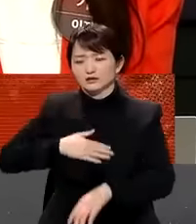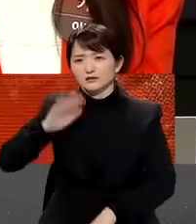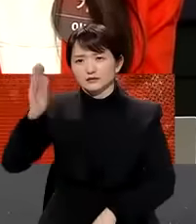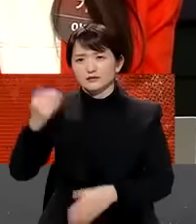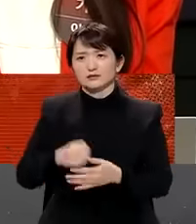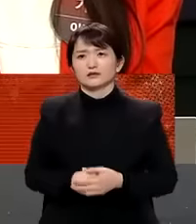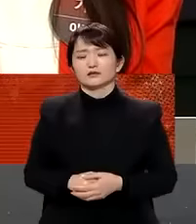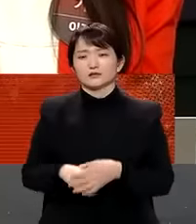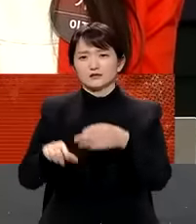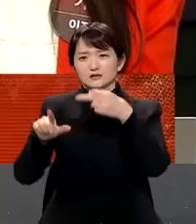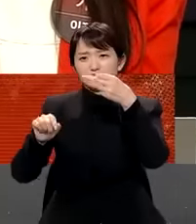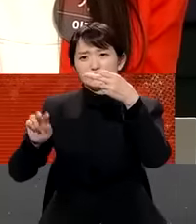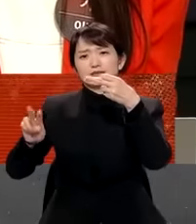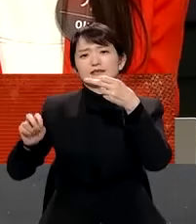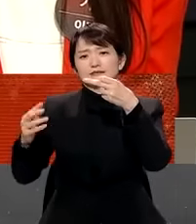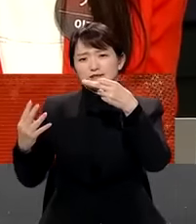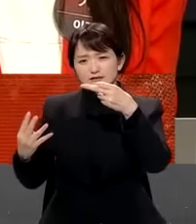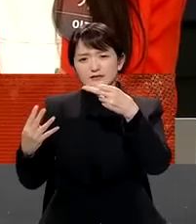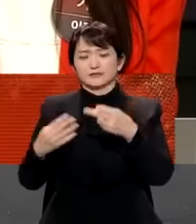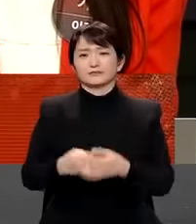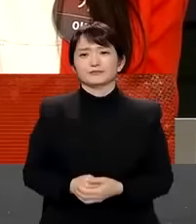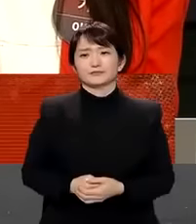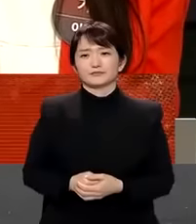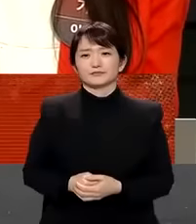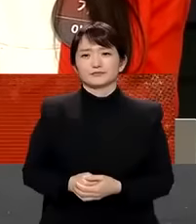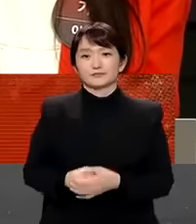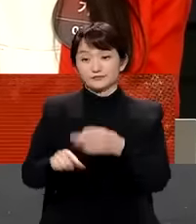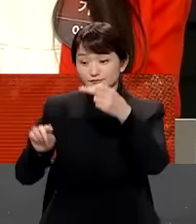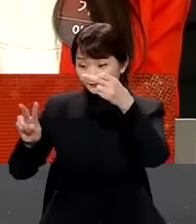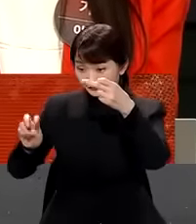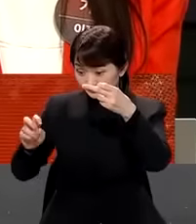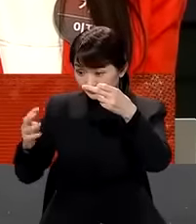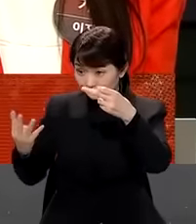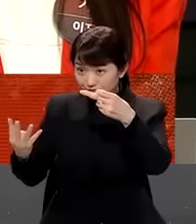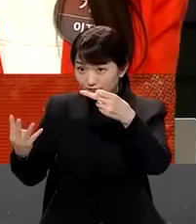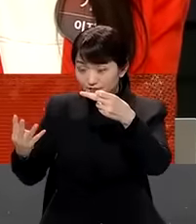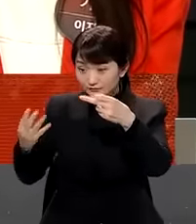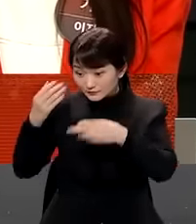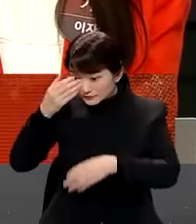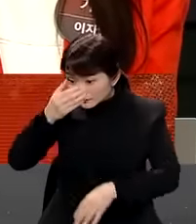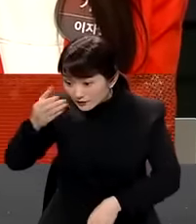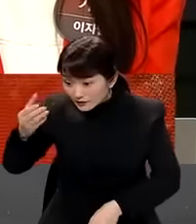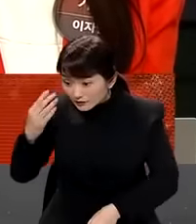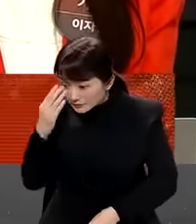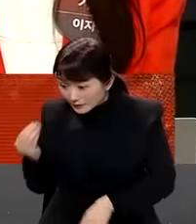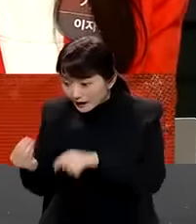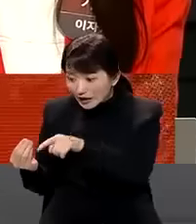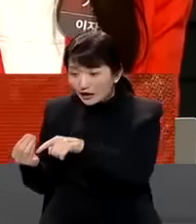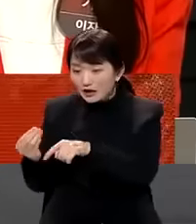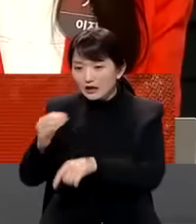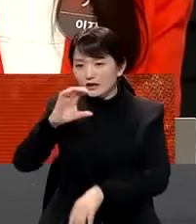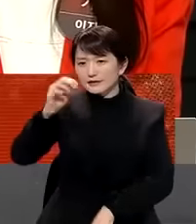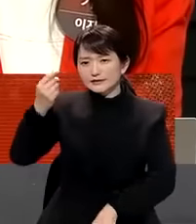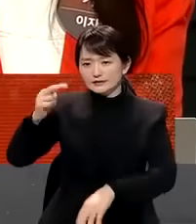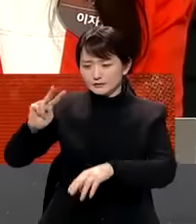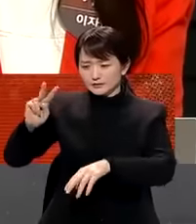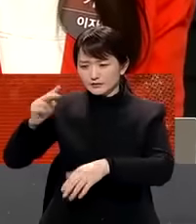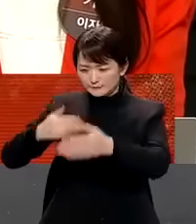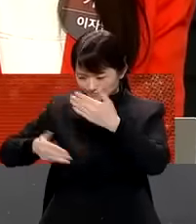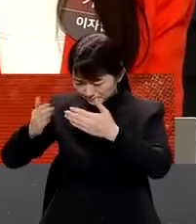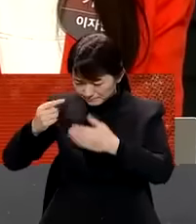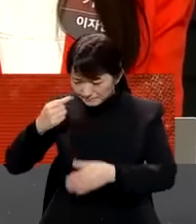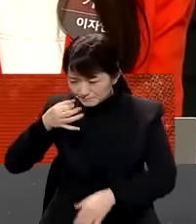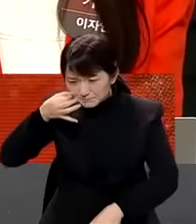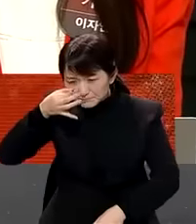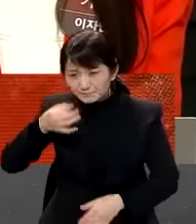크리스마스 2였던이 크리스마스 맞아서 기부하려고 들어왔다가 업주가 저 사실을 발견을 하고 CCTV 돌려 봤다고 합니다이